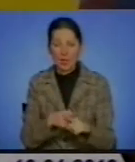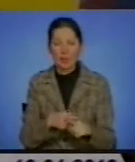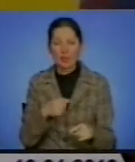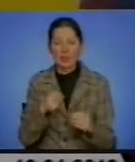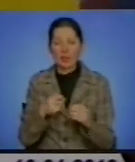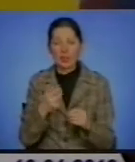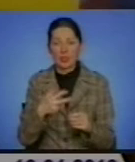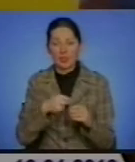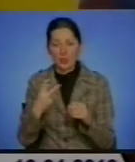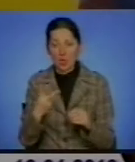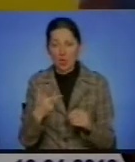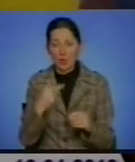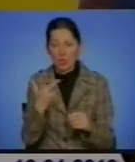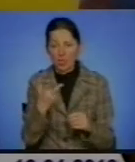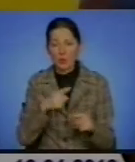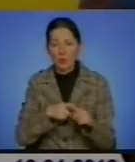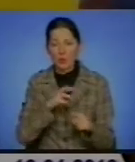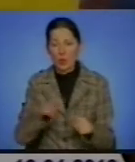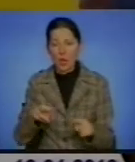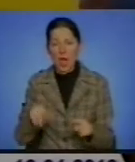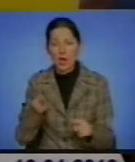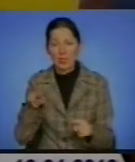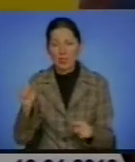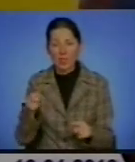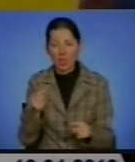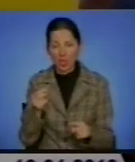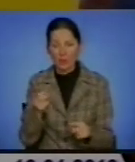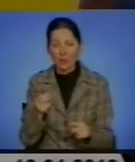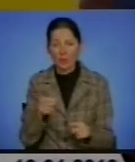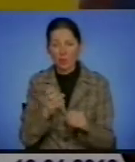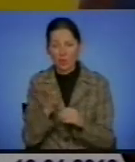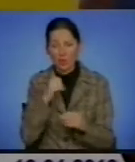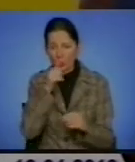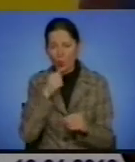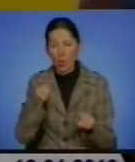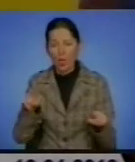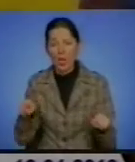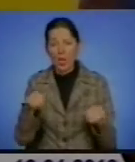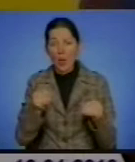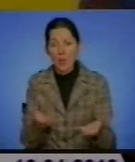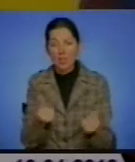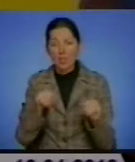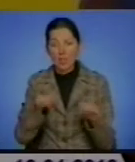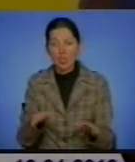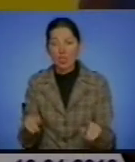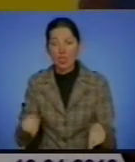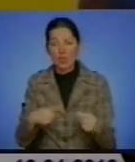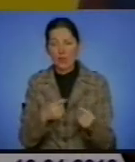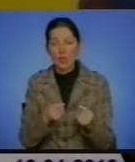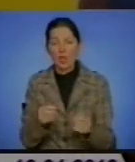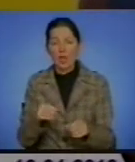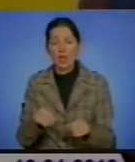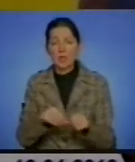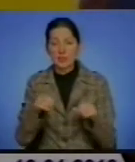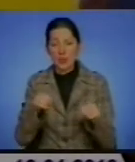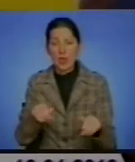мільярда гривень в 2014 році. Ми прийняли рішення про створення земельного банку. Від рішення час переходити до